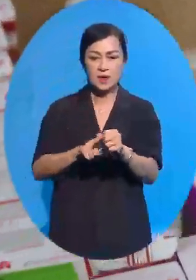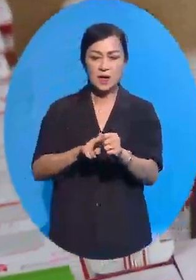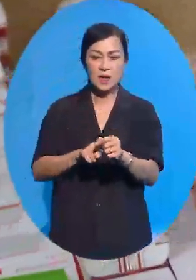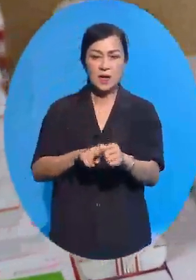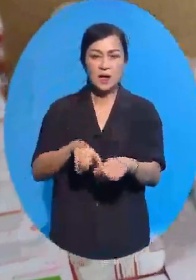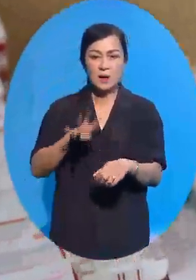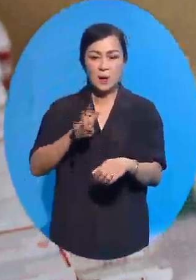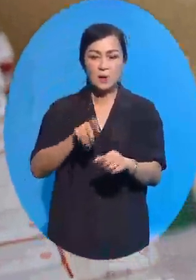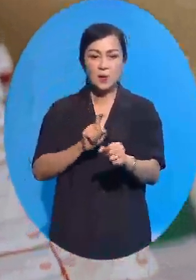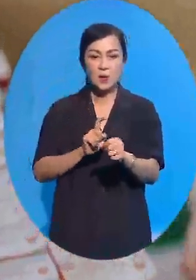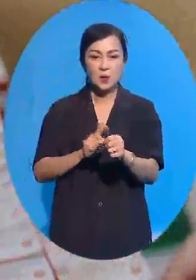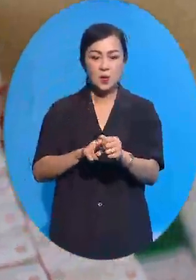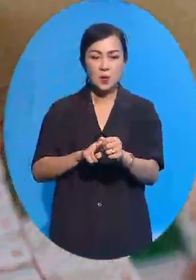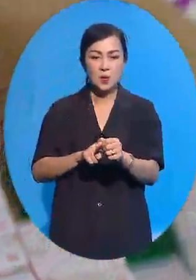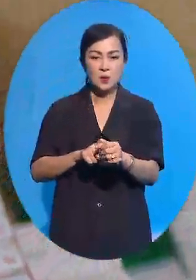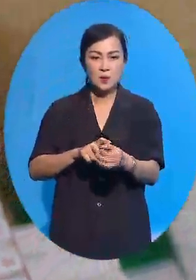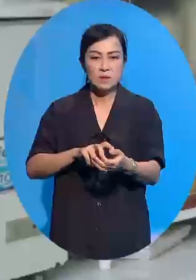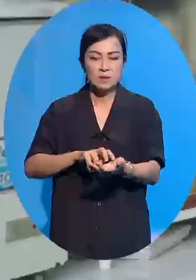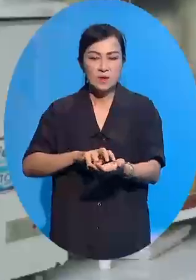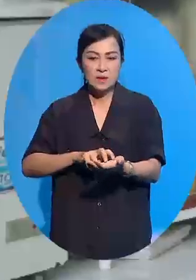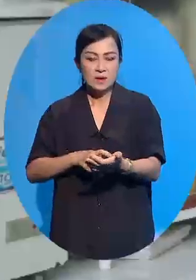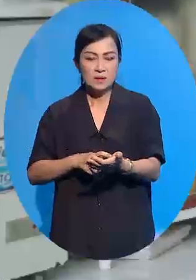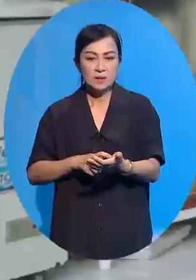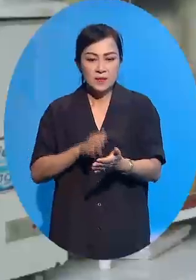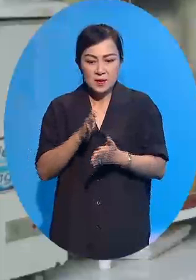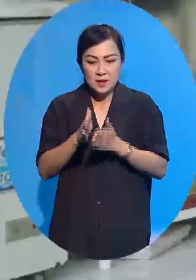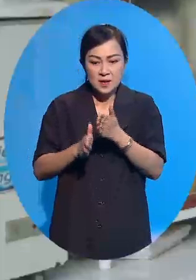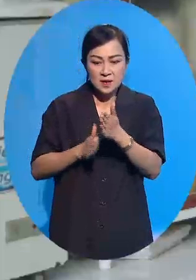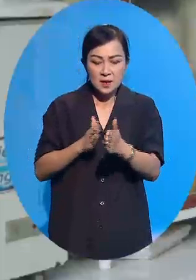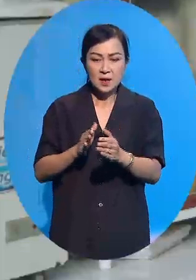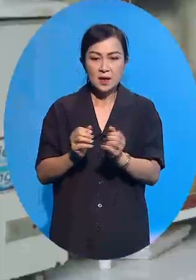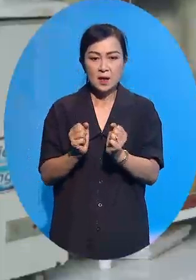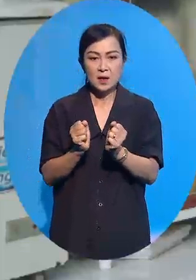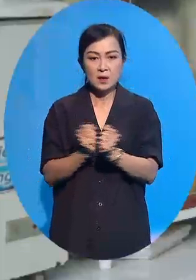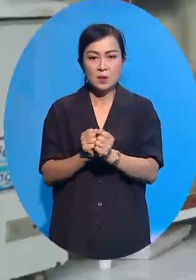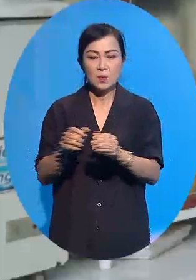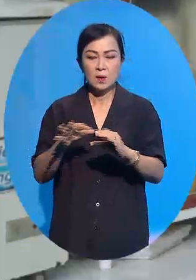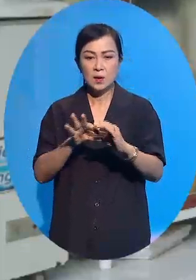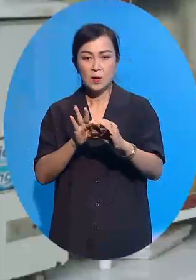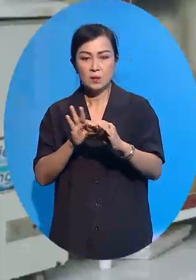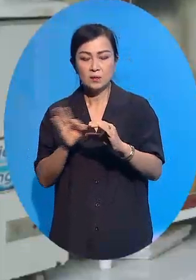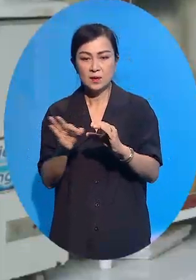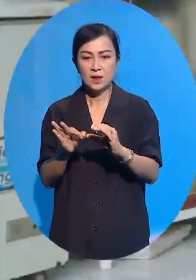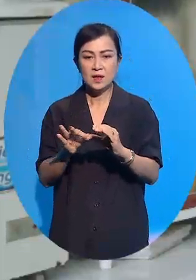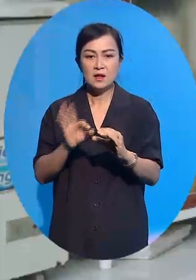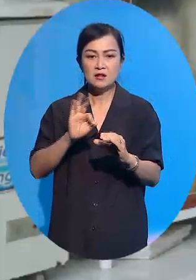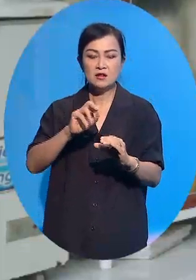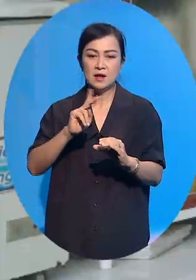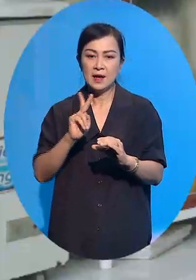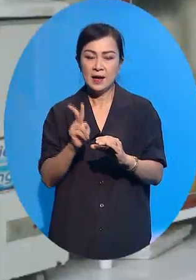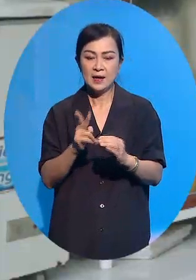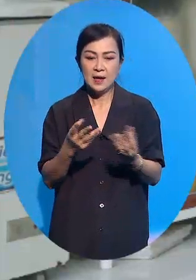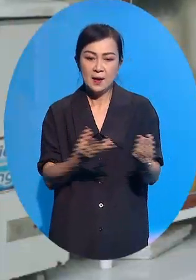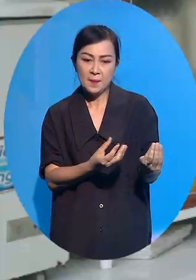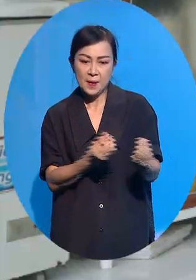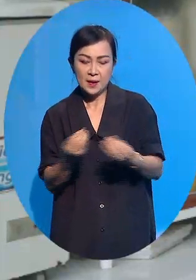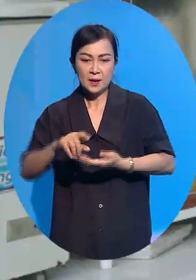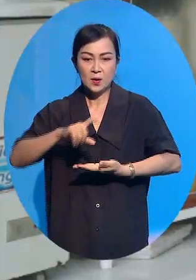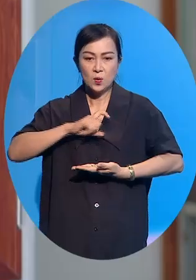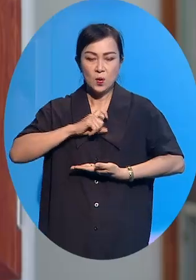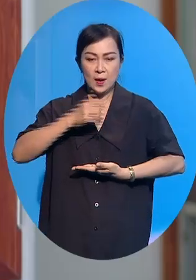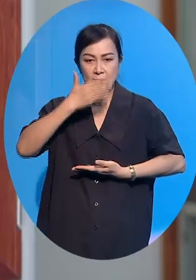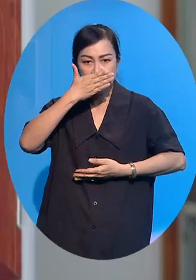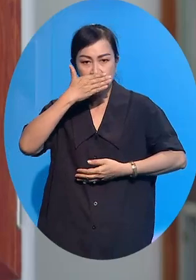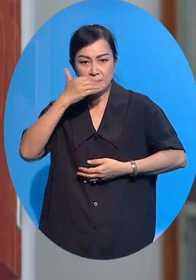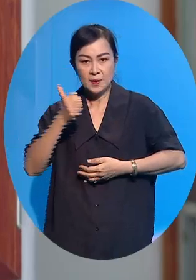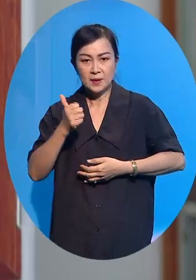gần 40 cụ bị liệt cả người. Chuyến xe tử tế với sự đồng hành của công ty cổ phần tập đoàn Trường Hải đã mang đến những món quà đặc